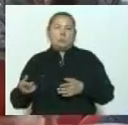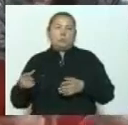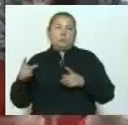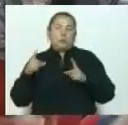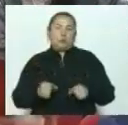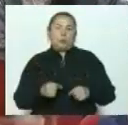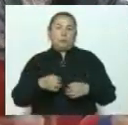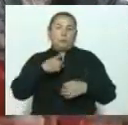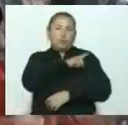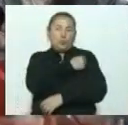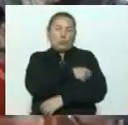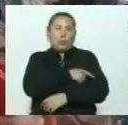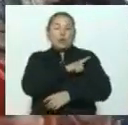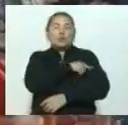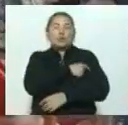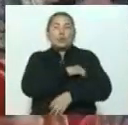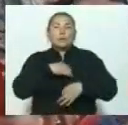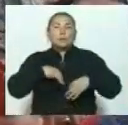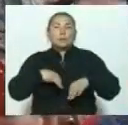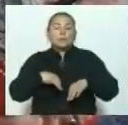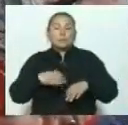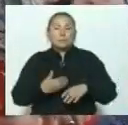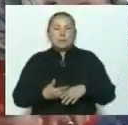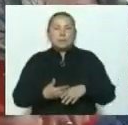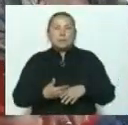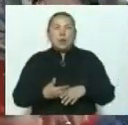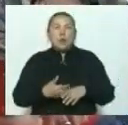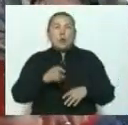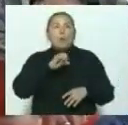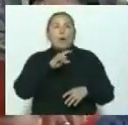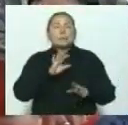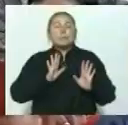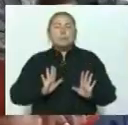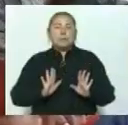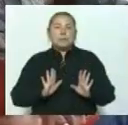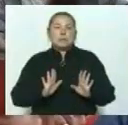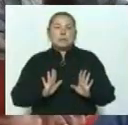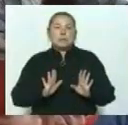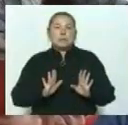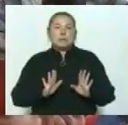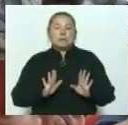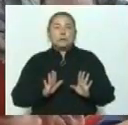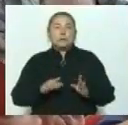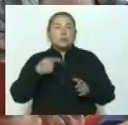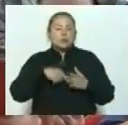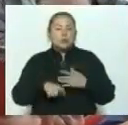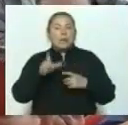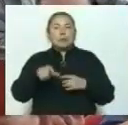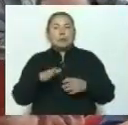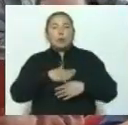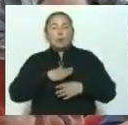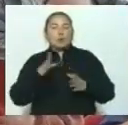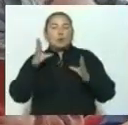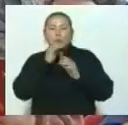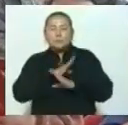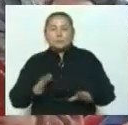Скорый жоқ. Сосын ол скорыйды жедел жәрдем болу керек. Ана УАЗ емес, ана жүрдік. Ішінде адамдар қайтыс болды, жетпей.